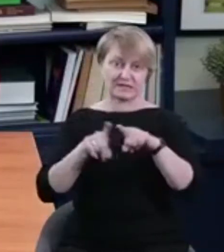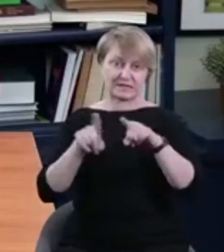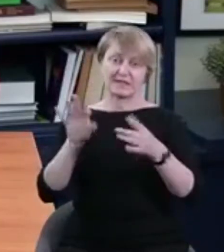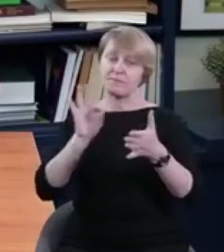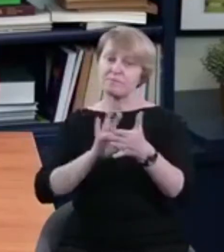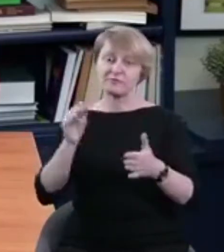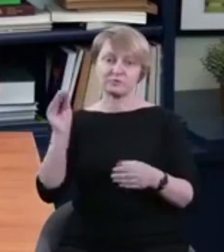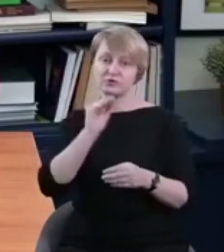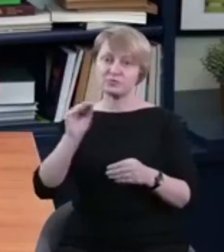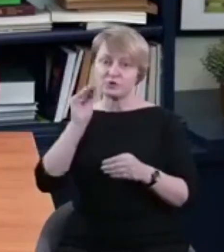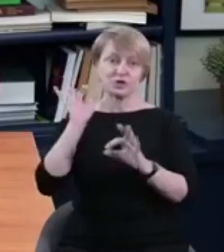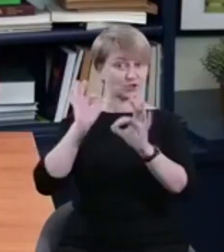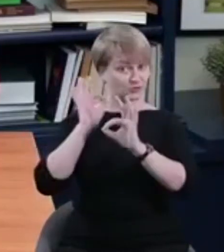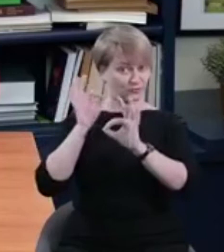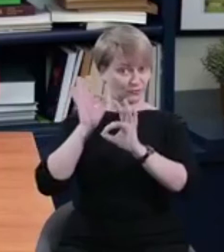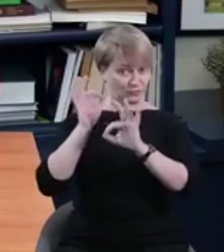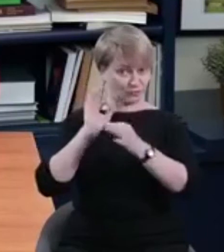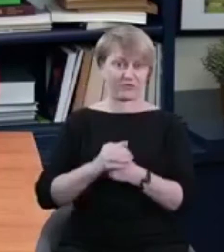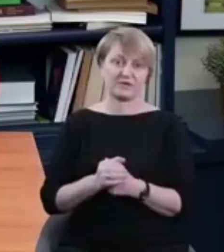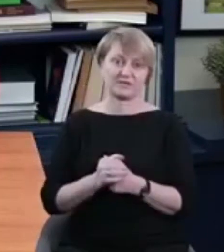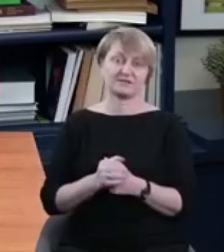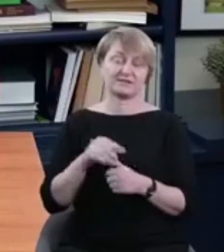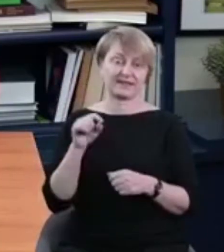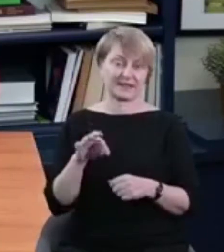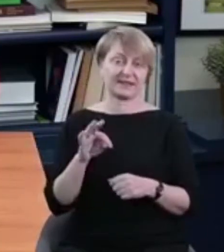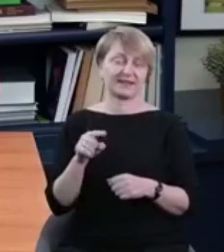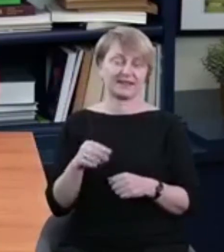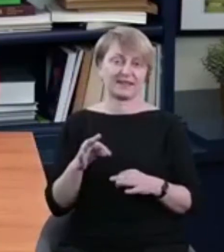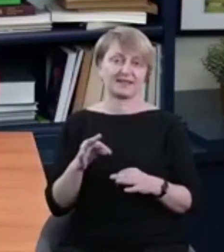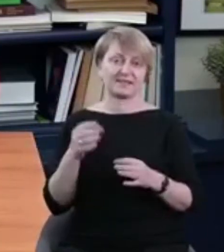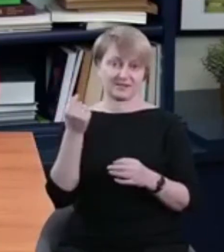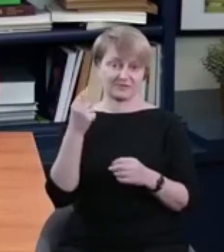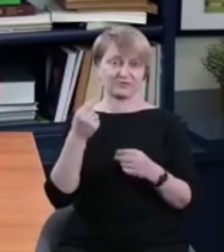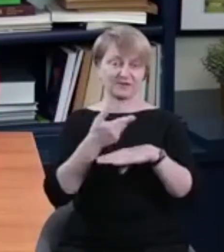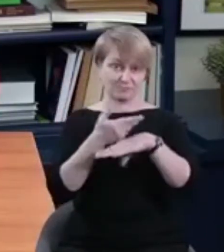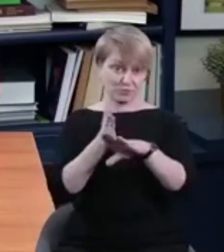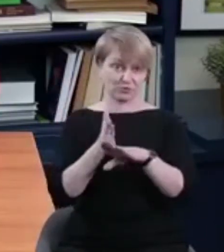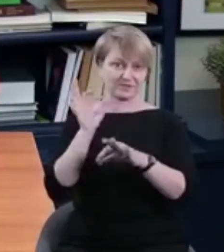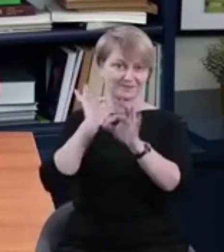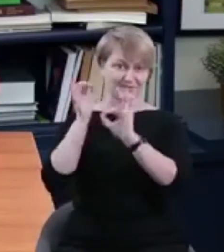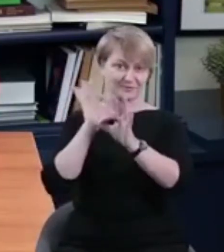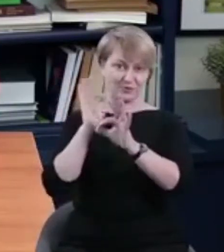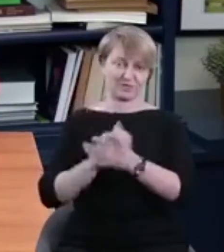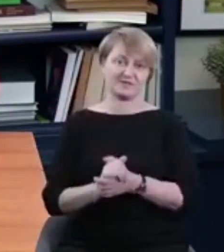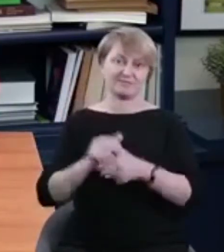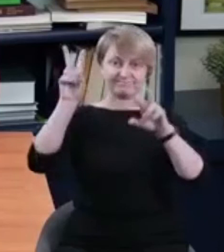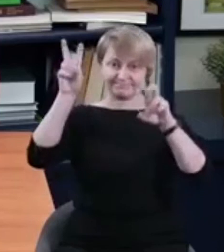będziemy informować o kolejnych informacji ale na tą chwilę z takim sensie mogę z wami podzielić gwardziści